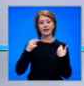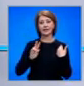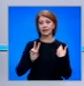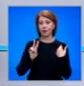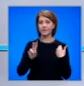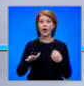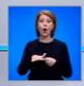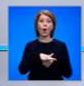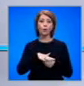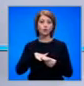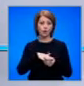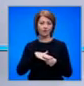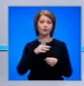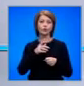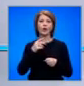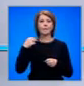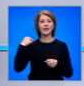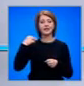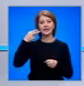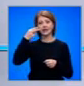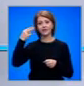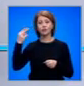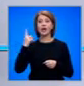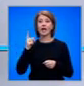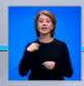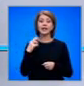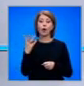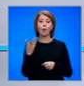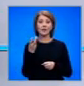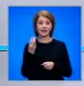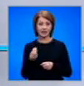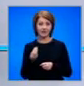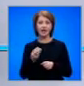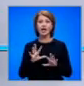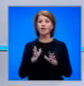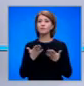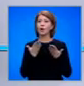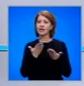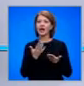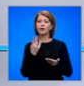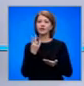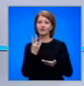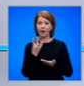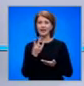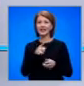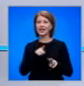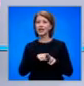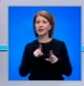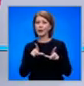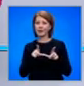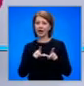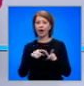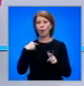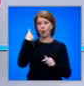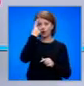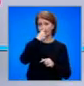президентската институция е да бъде обединител, заяви Мустафа Карадайъ пред присъстващите. Според него, само те двамата с Искра Михайлова олицетворяват